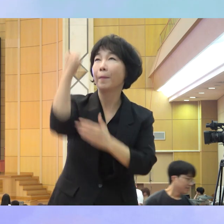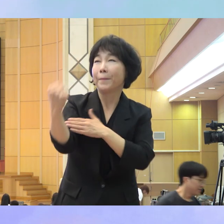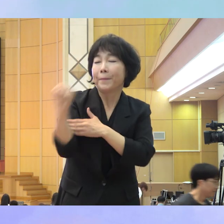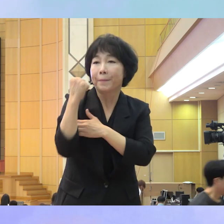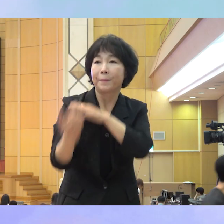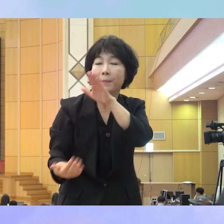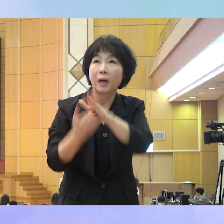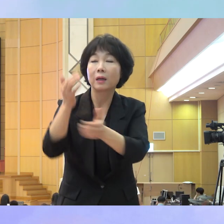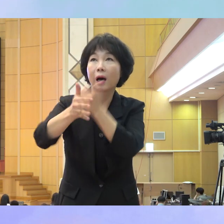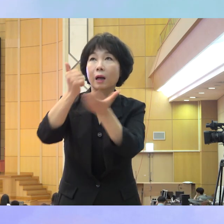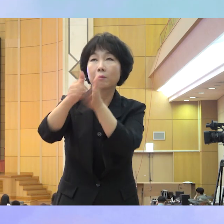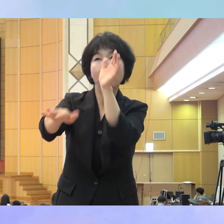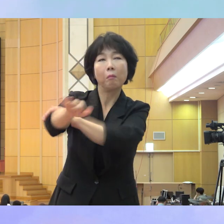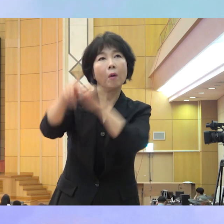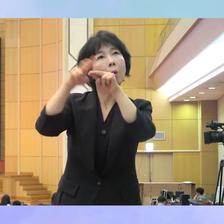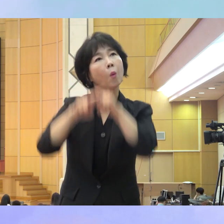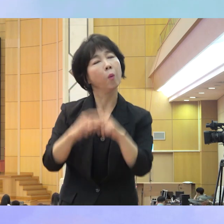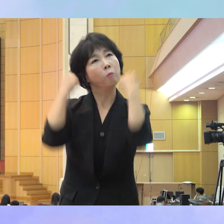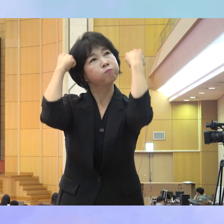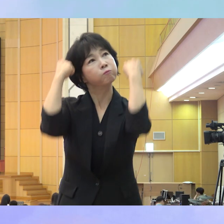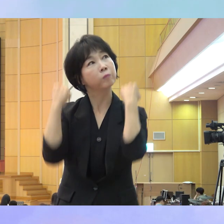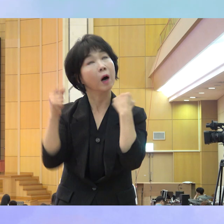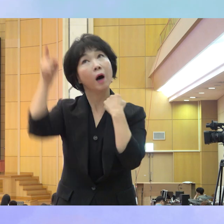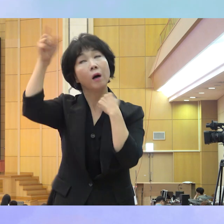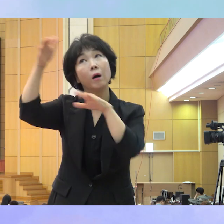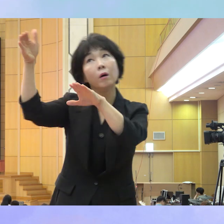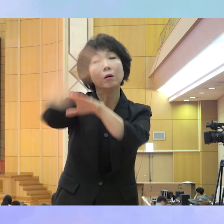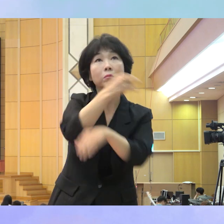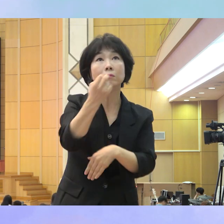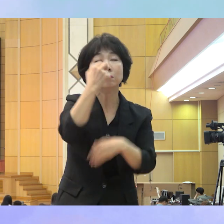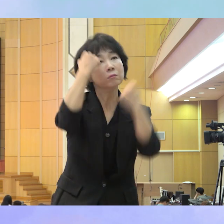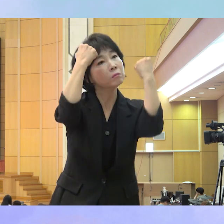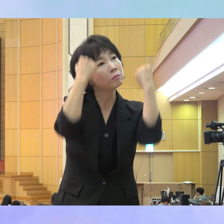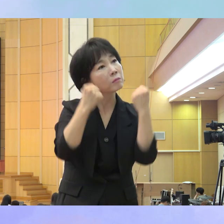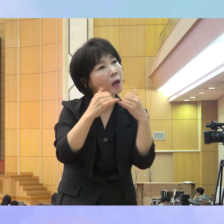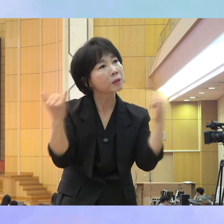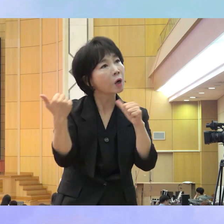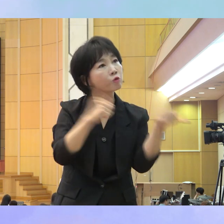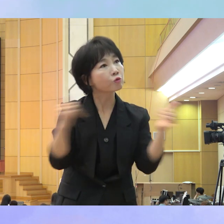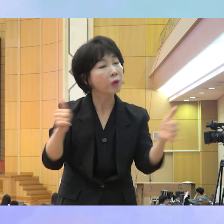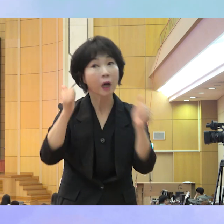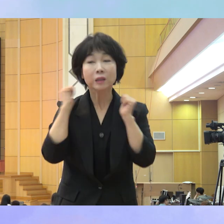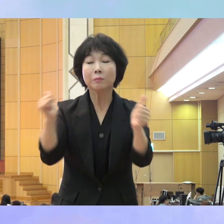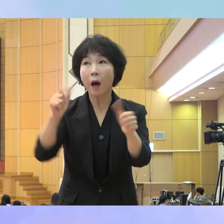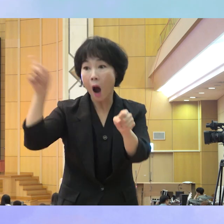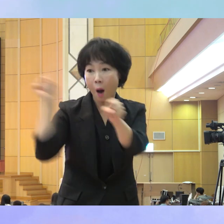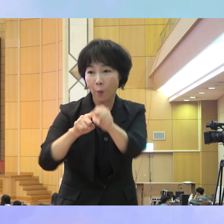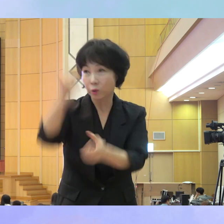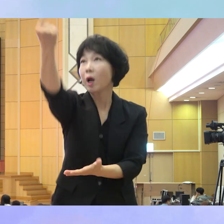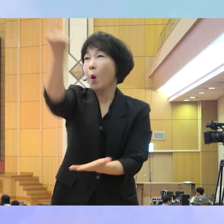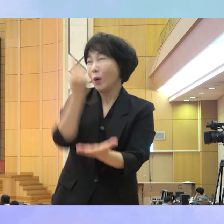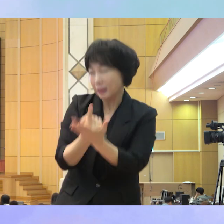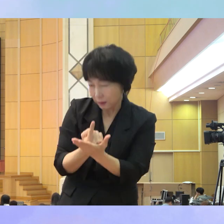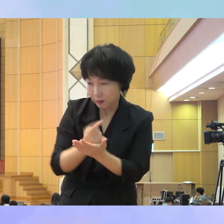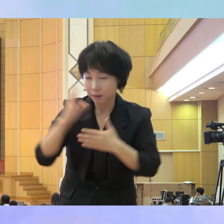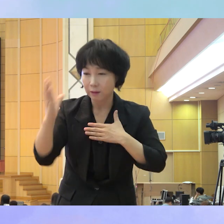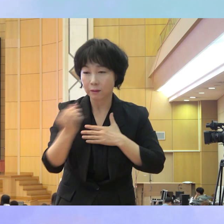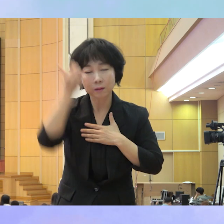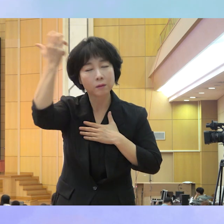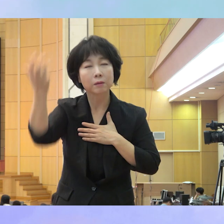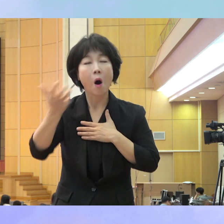하늘에 오르사 전능하신 하나님 우편에 앉아 계시다가 저리로서 산자와 죽은 자를 심판하러